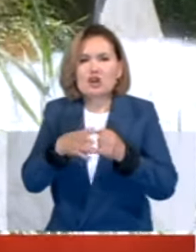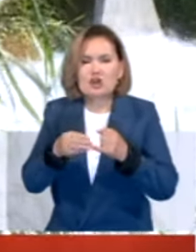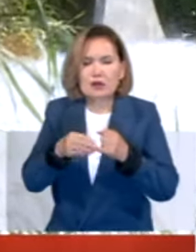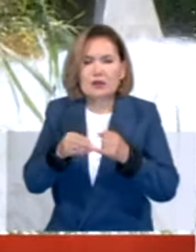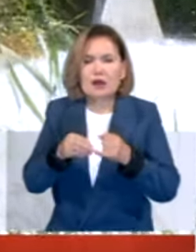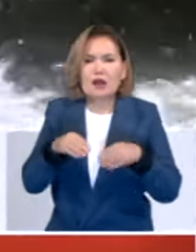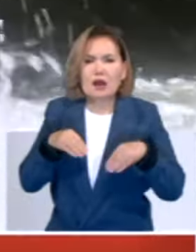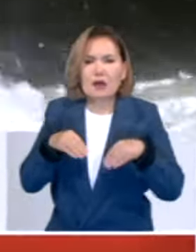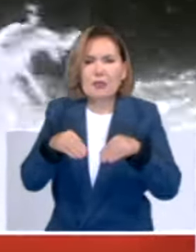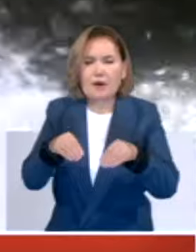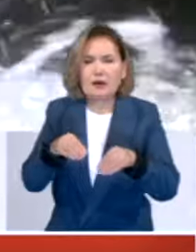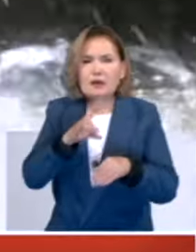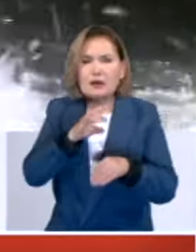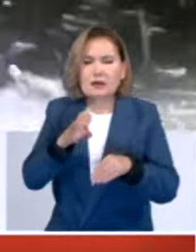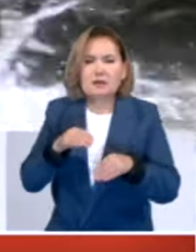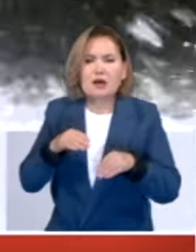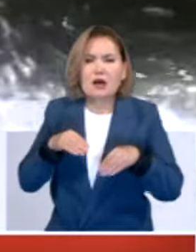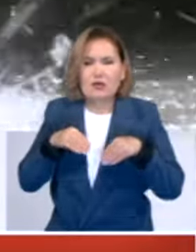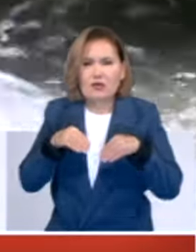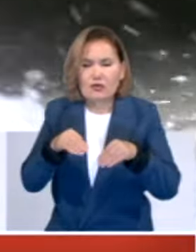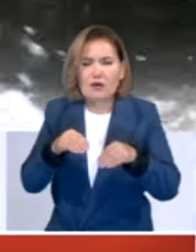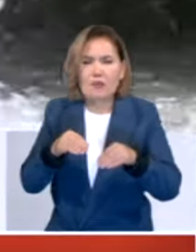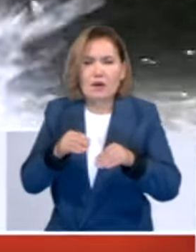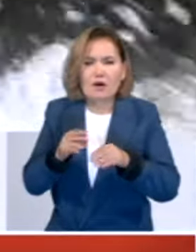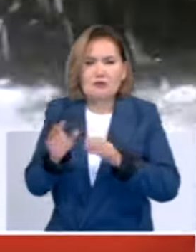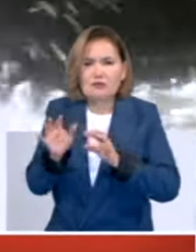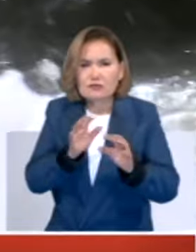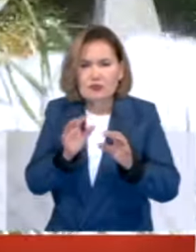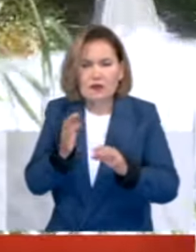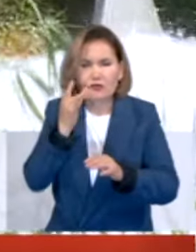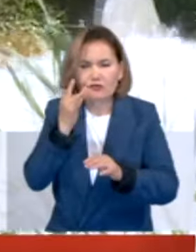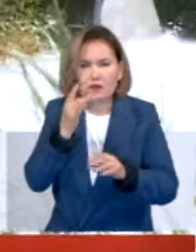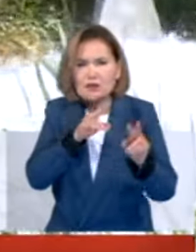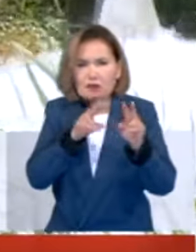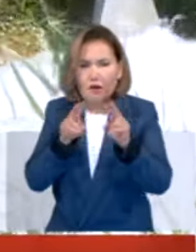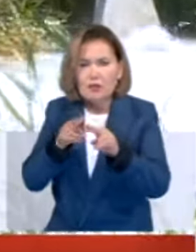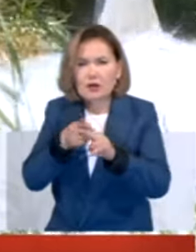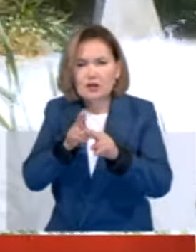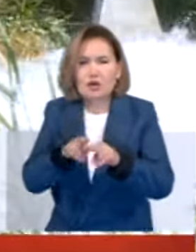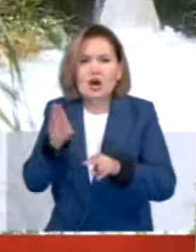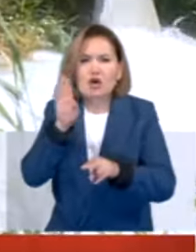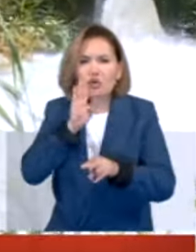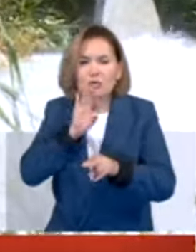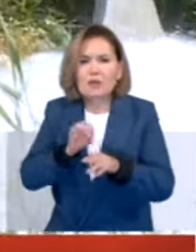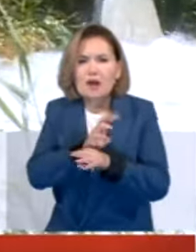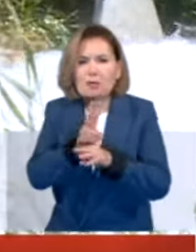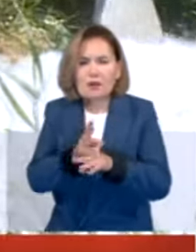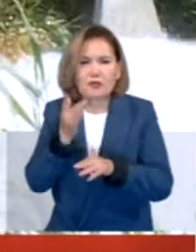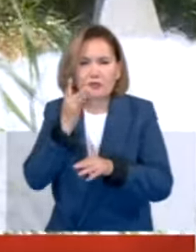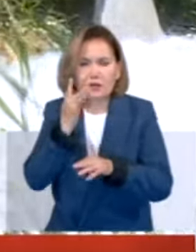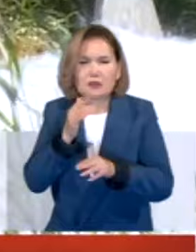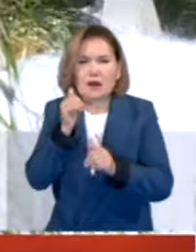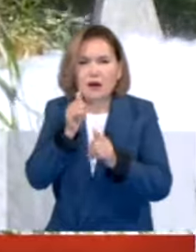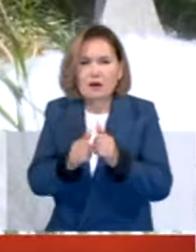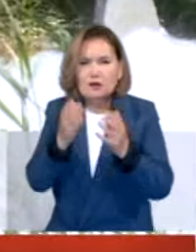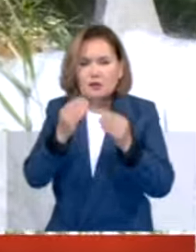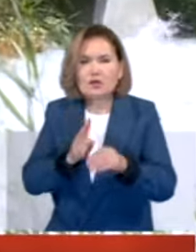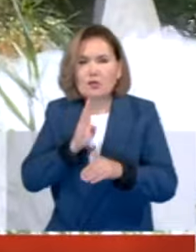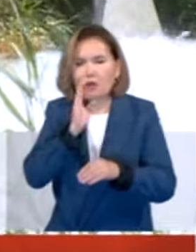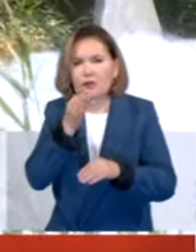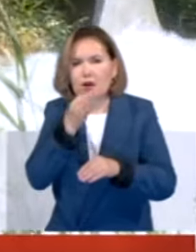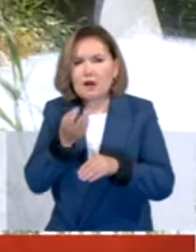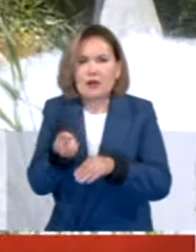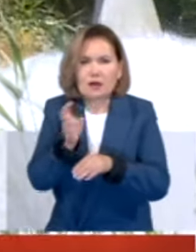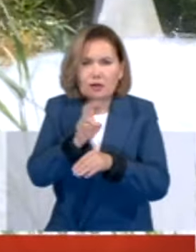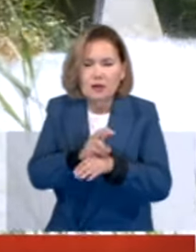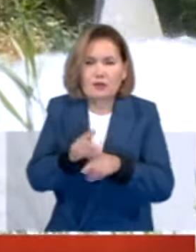38 гектар күрішке қарап отырмын қазір. Енді қанша деген ойы болады, биігі болады. Бірінші ойын суарып аламыз. Ойын су деңгейіне келгеннен